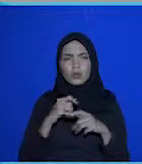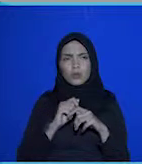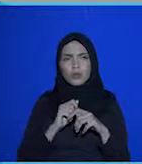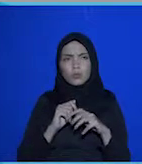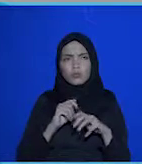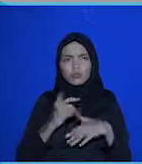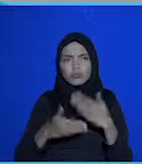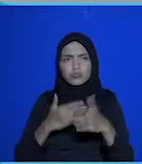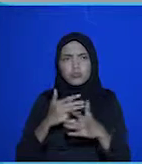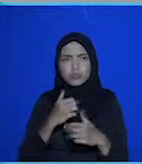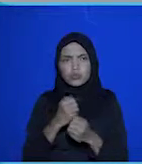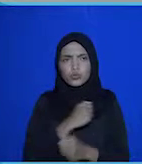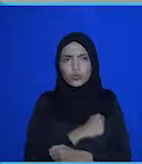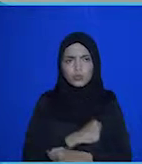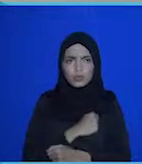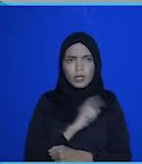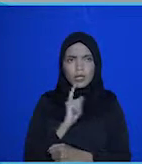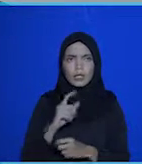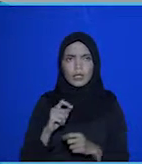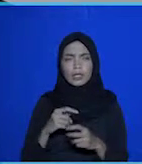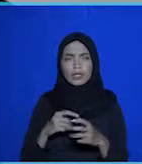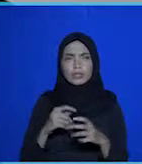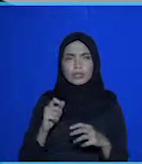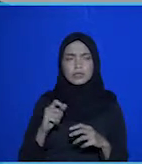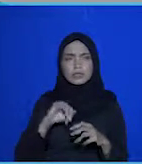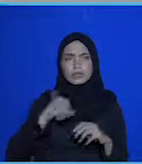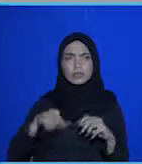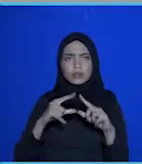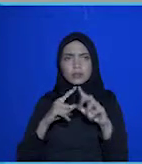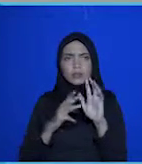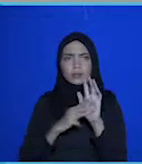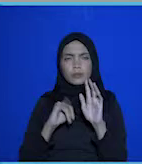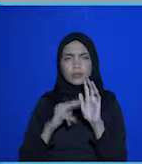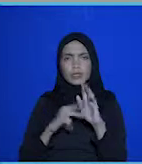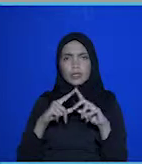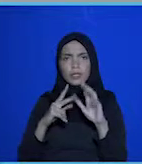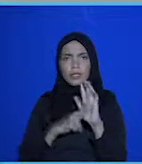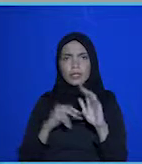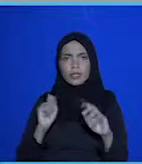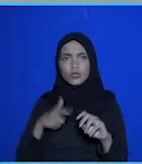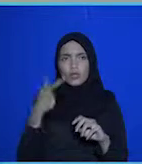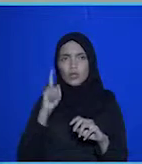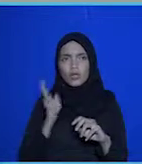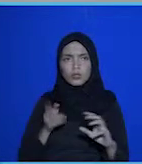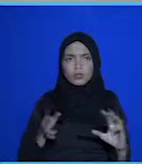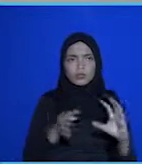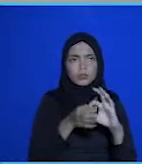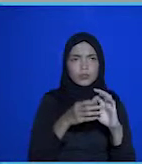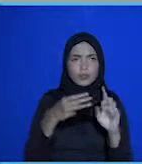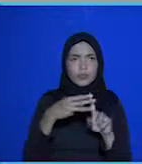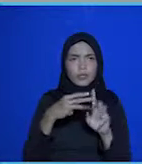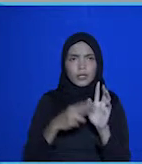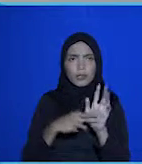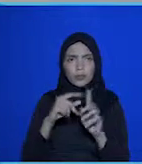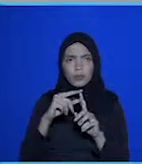yang namanya kegiatan jaminan hidup. Ya tentu ini kami harus mengkoordinasikannya dengan BNPB ya. Tentu harus